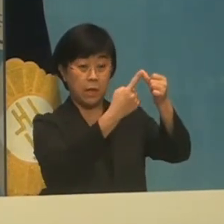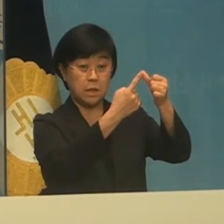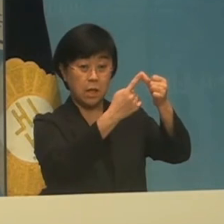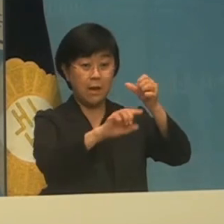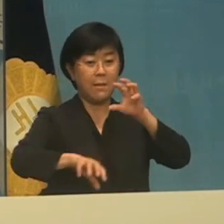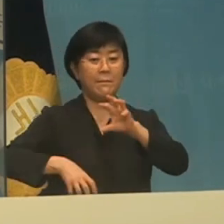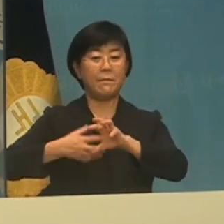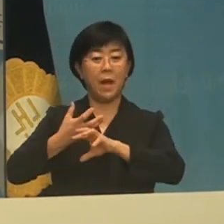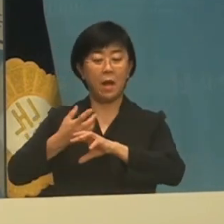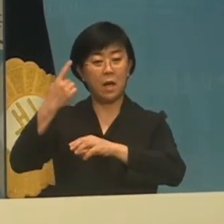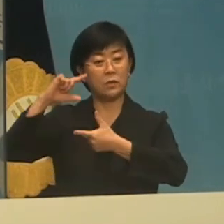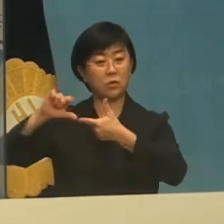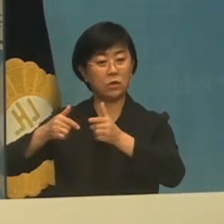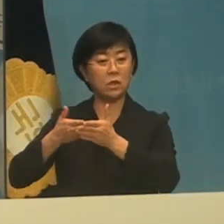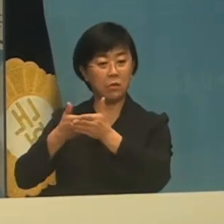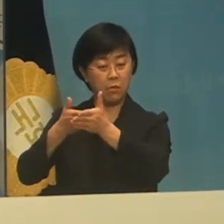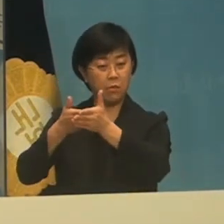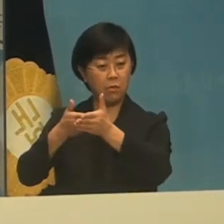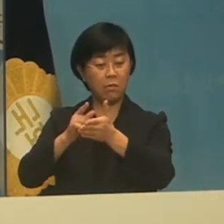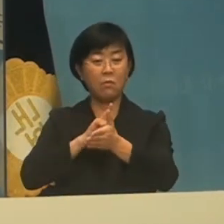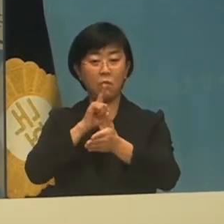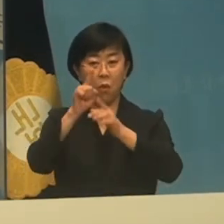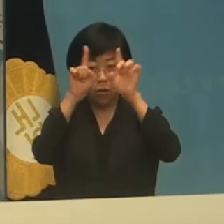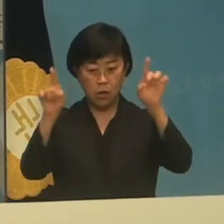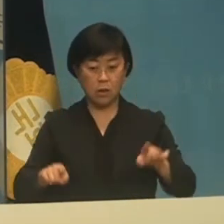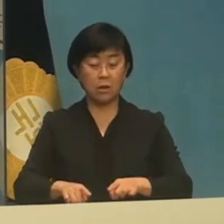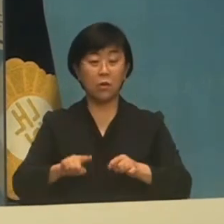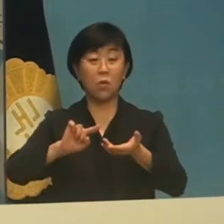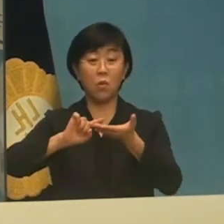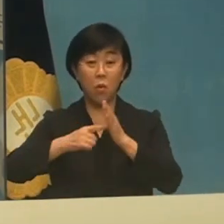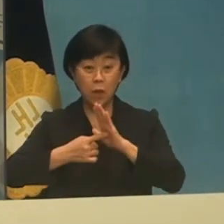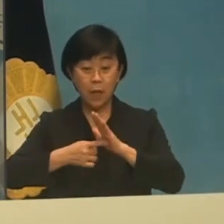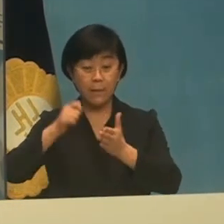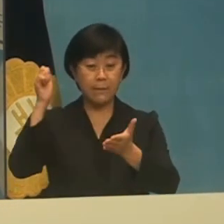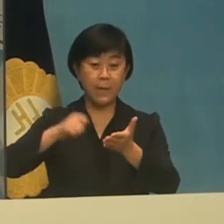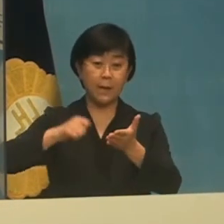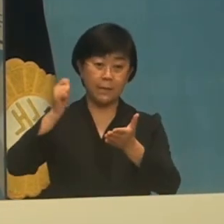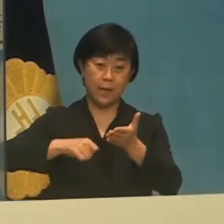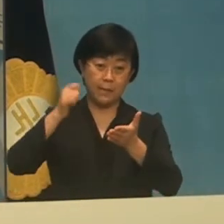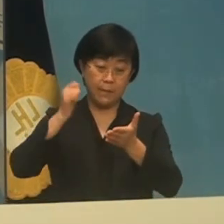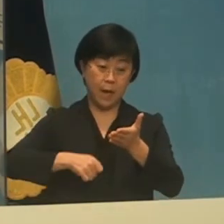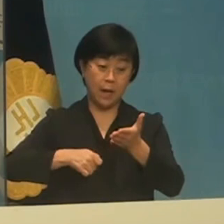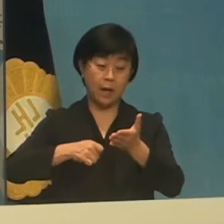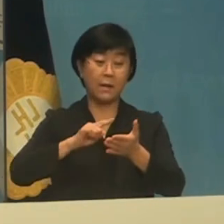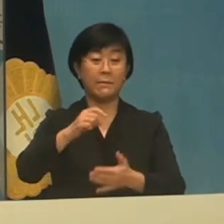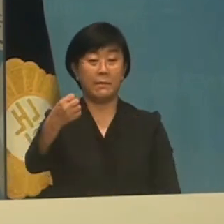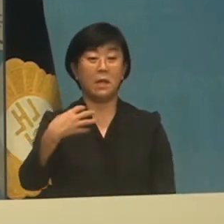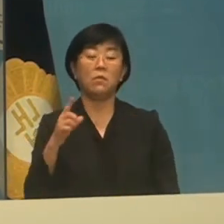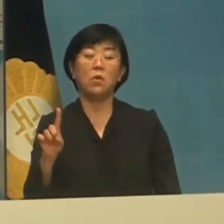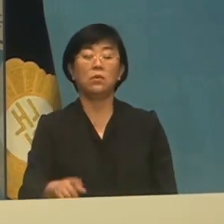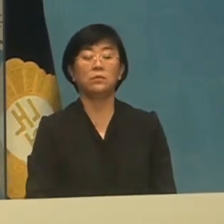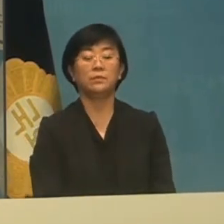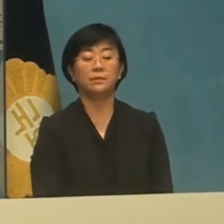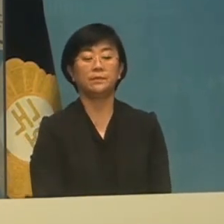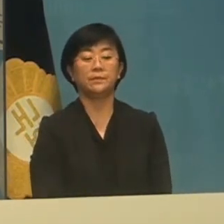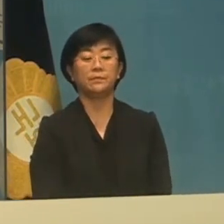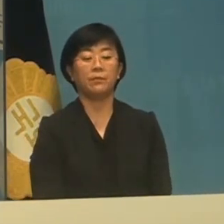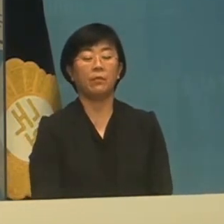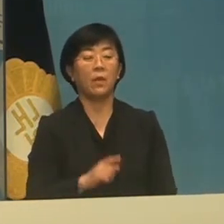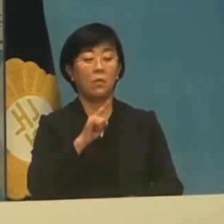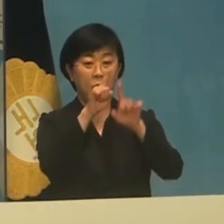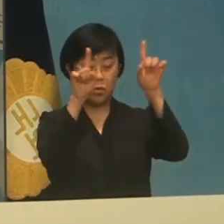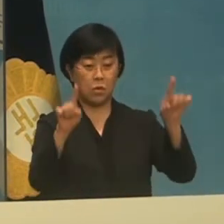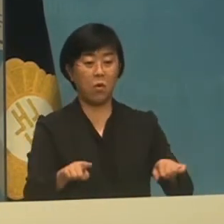항소심은 보고서를 공개하라는 판결을 내리고 판결문을 통해 이렇게 얘기합니다.